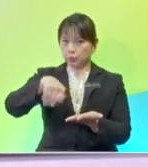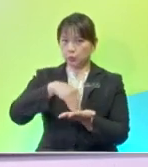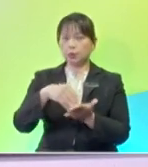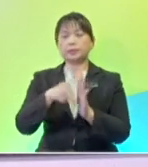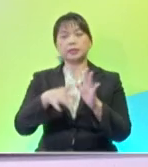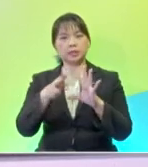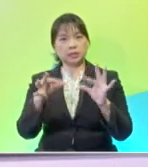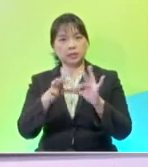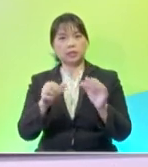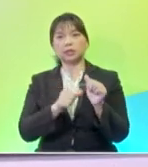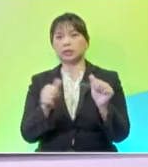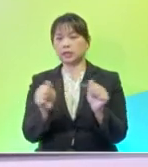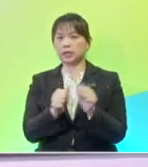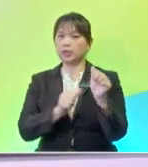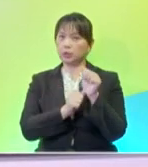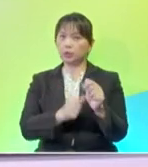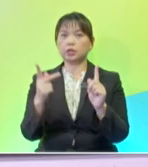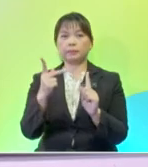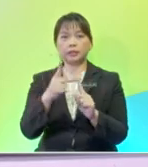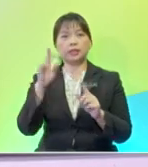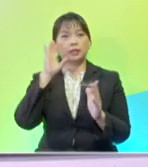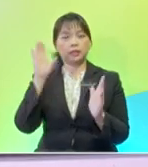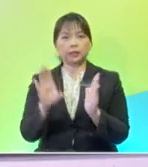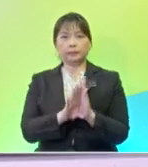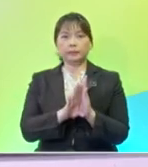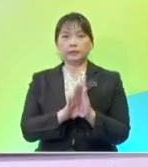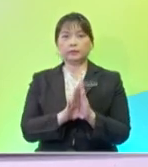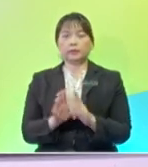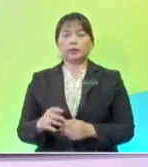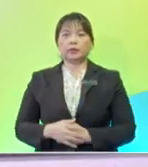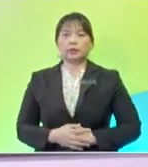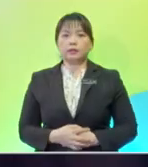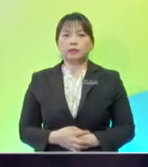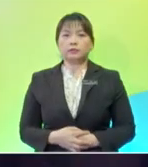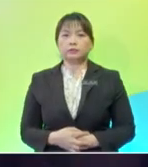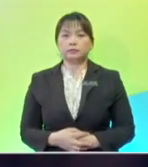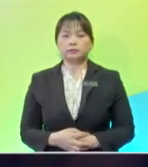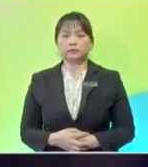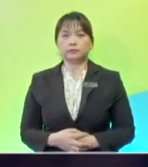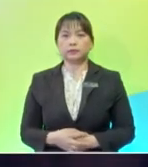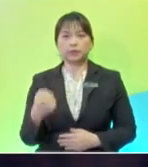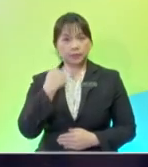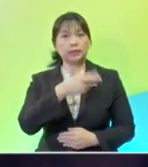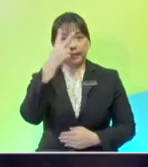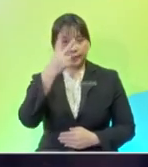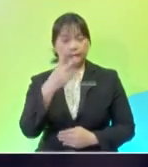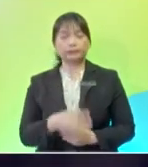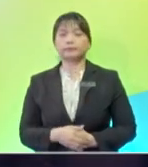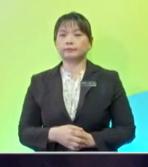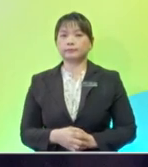berpadukan gambar lagi Oke kita tengok apa